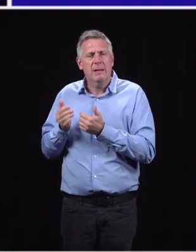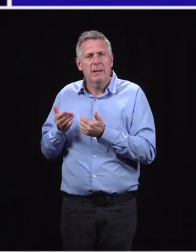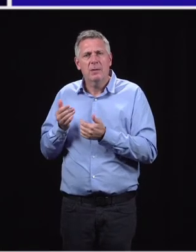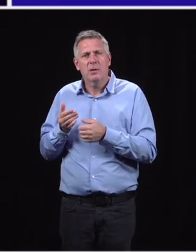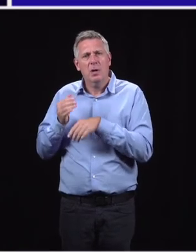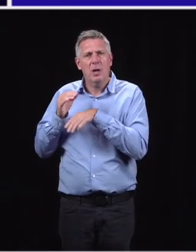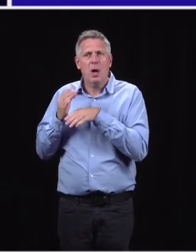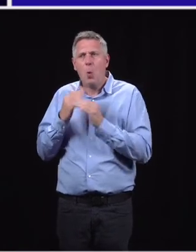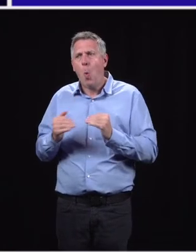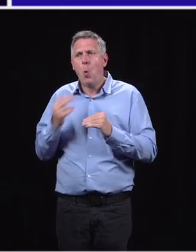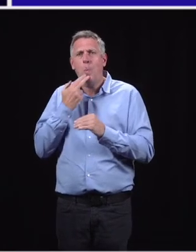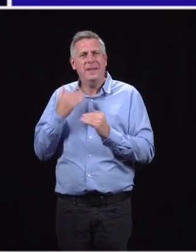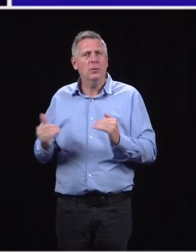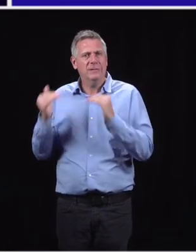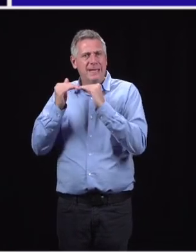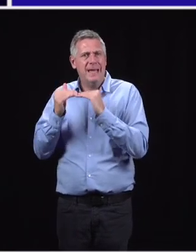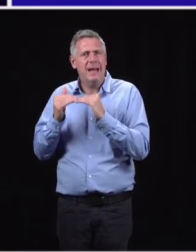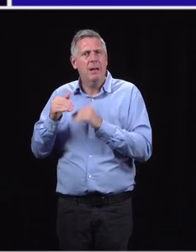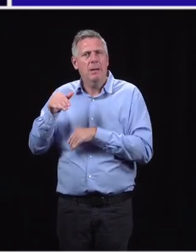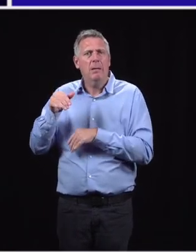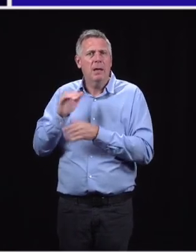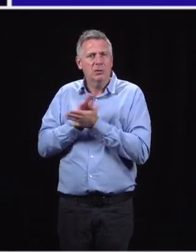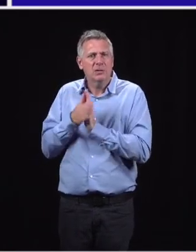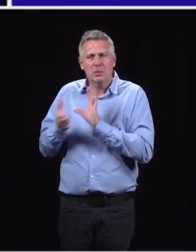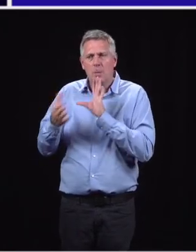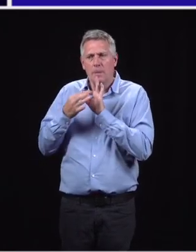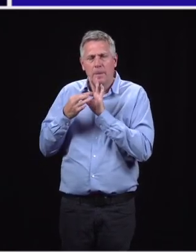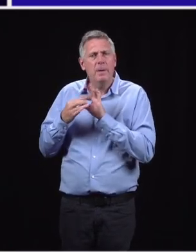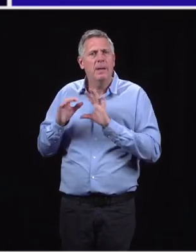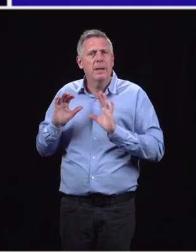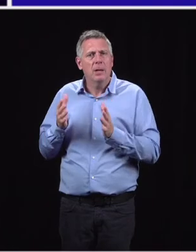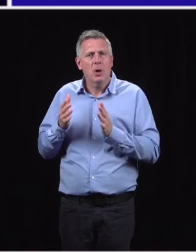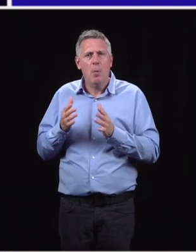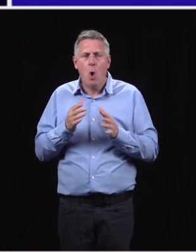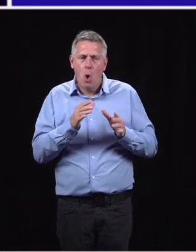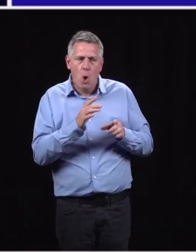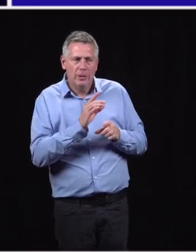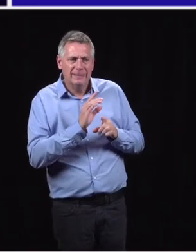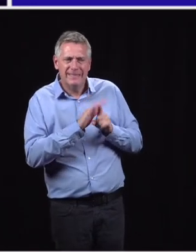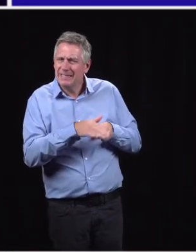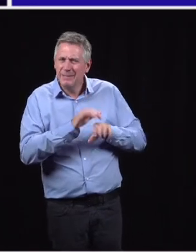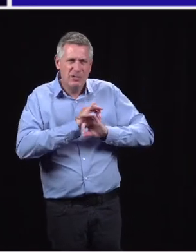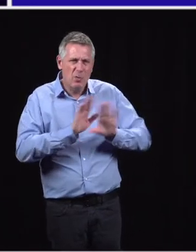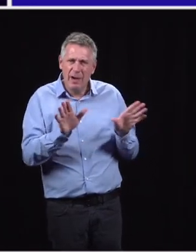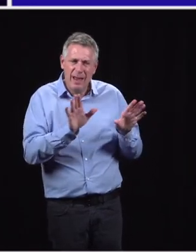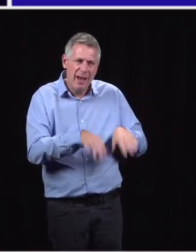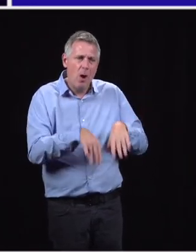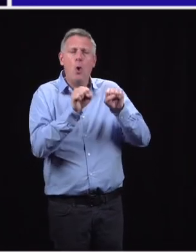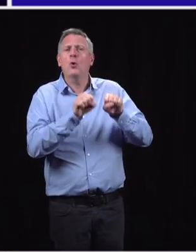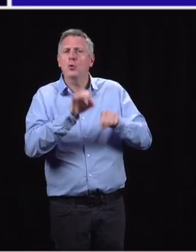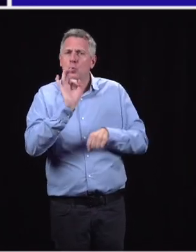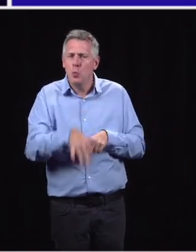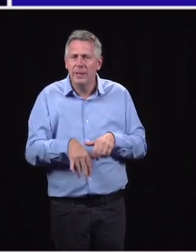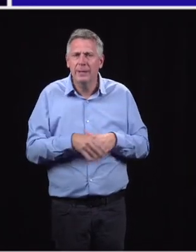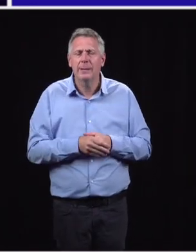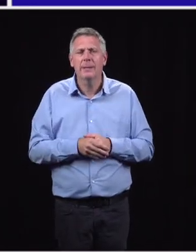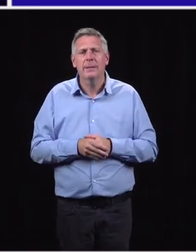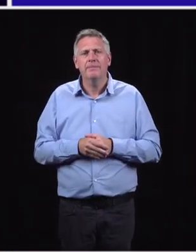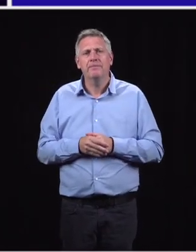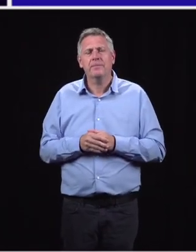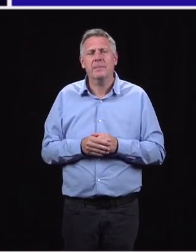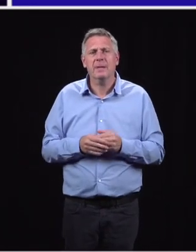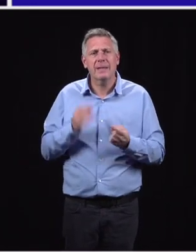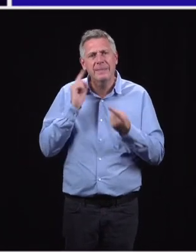incompétence égale sur comment recruter sans discriminé et en avançant sur ces questions non discrimination on a ensuite